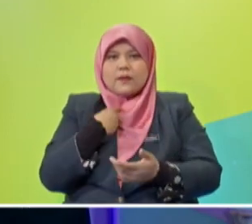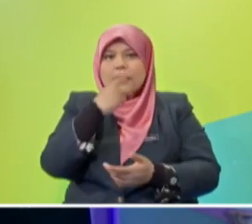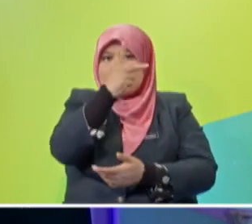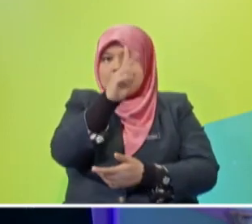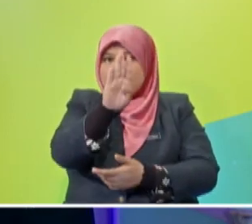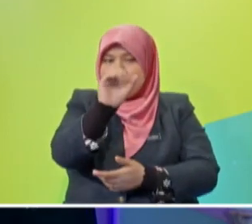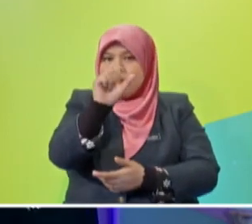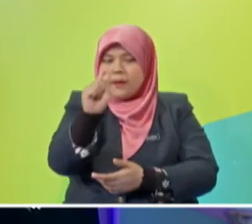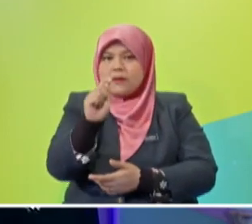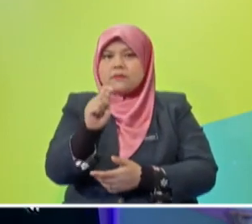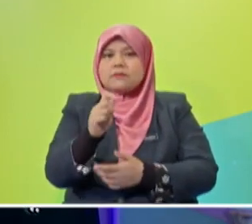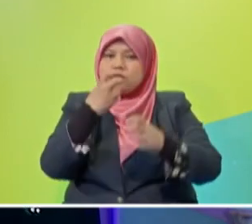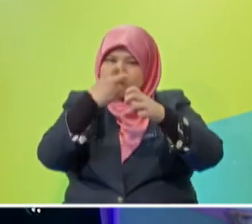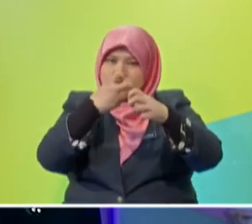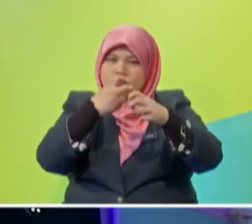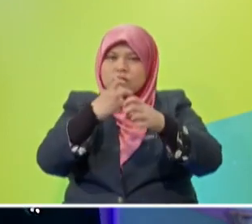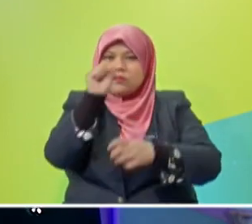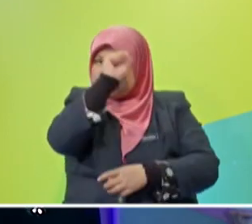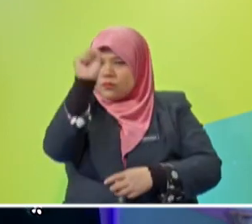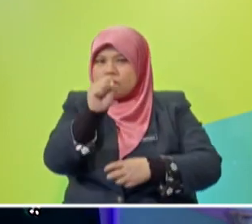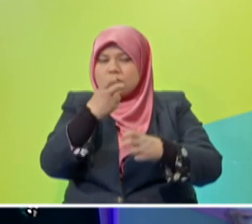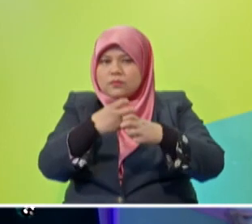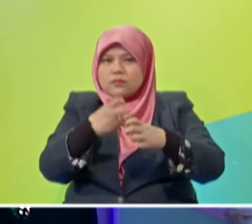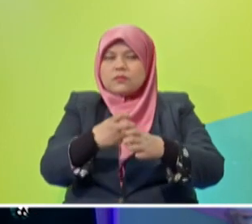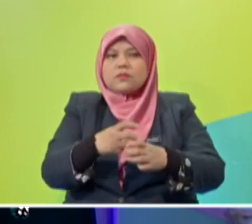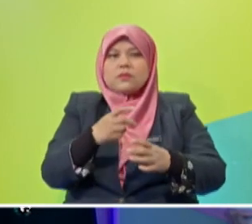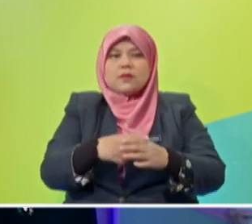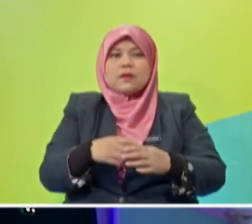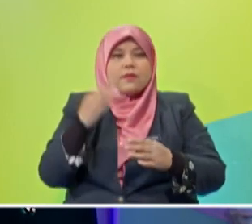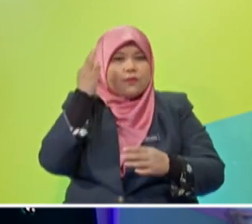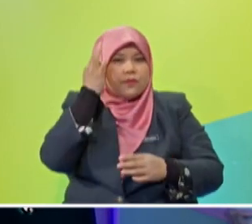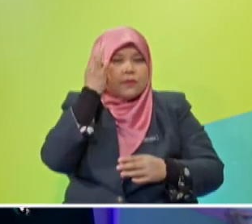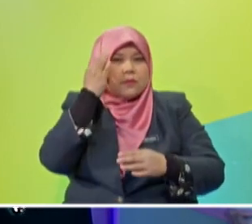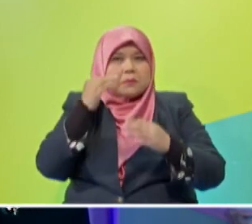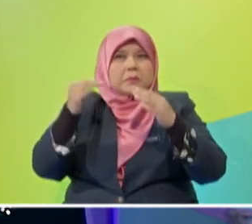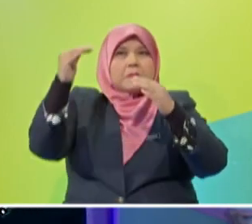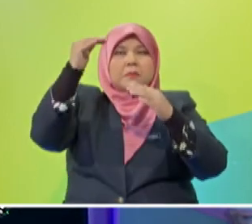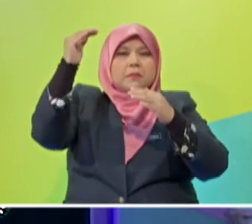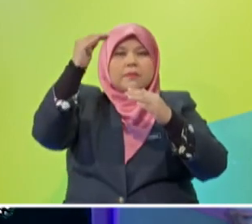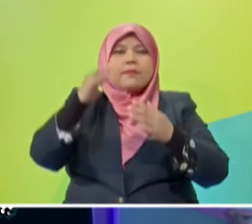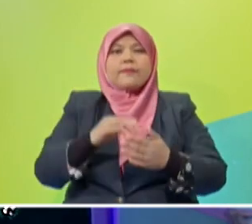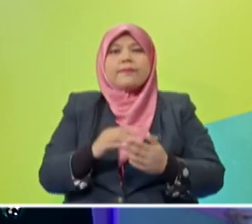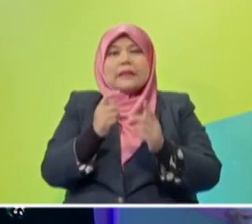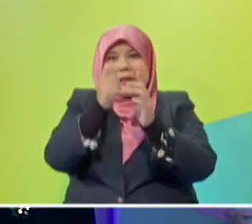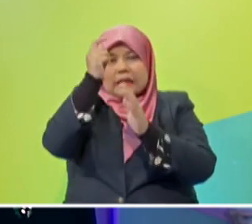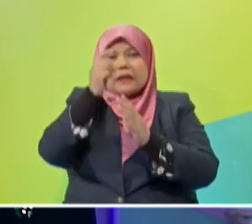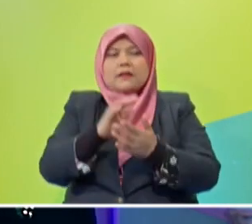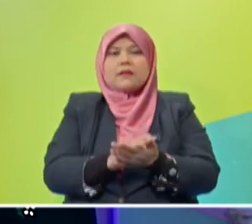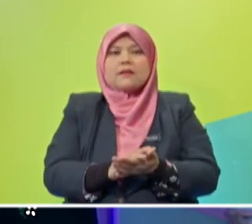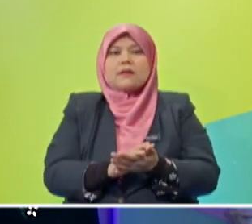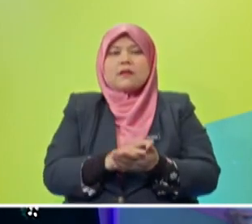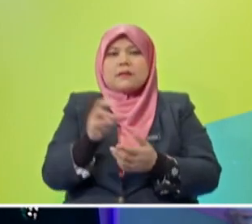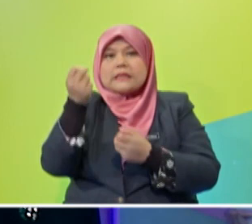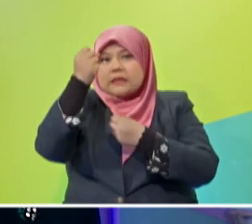Kebat, kebat maksudnya kemahiran berfikir aras tinggi. Okey, jadi murid-murid sebelum jawab awak kena sediakan ataupun